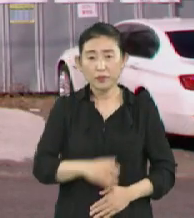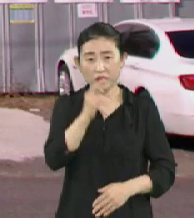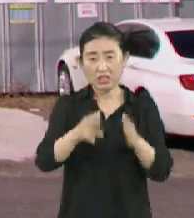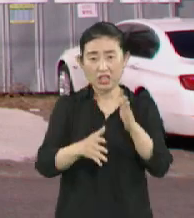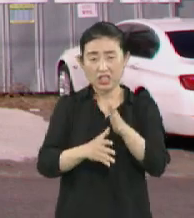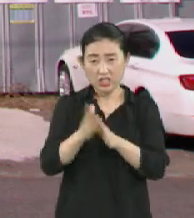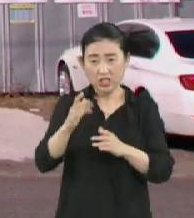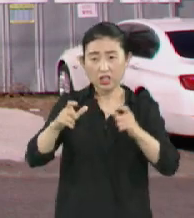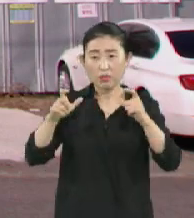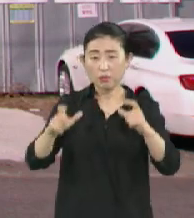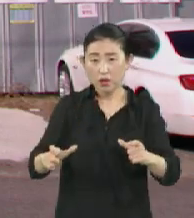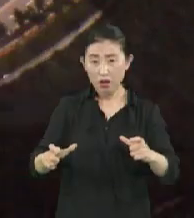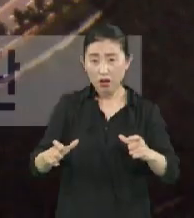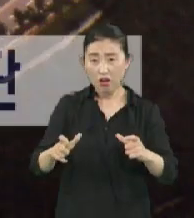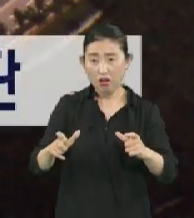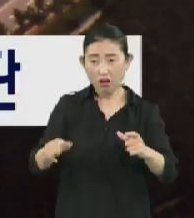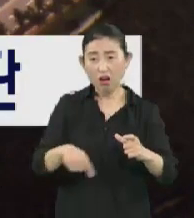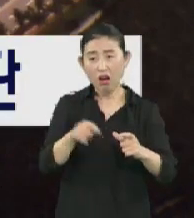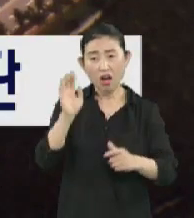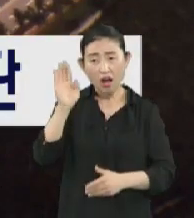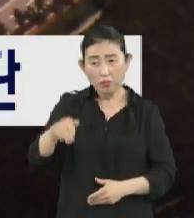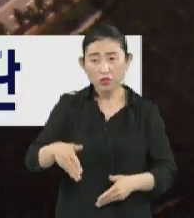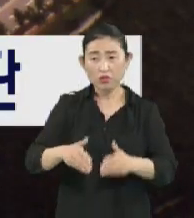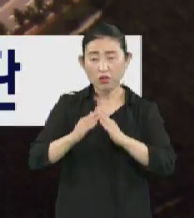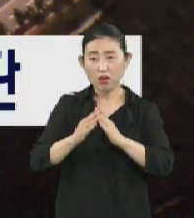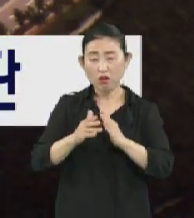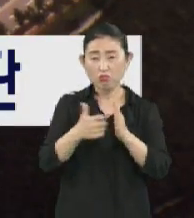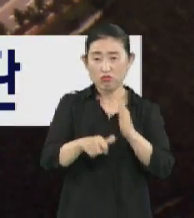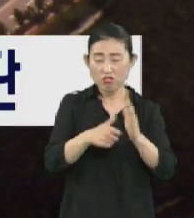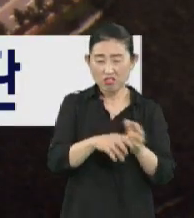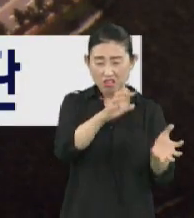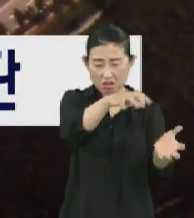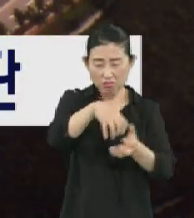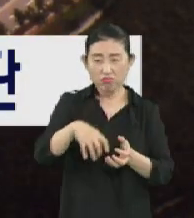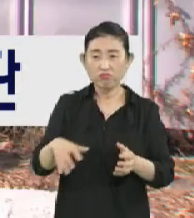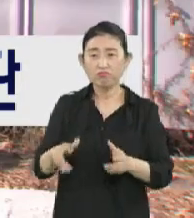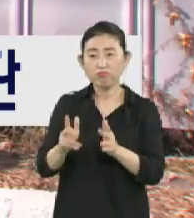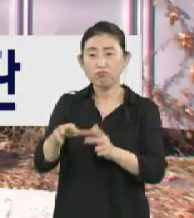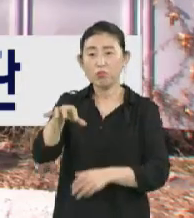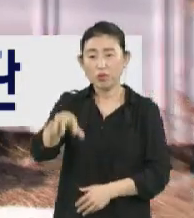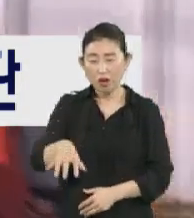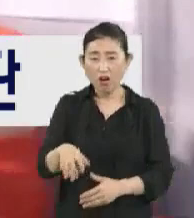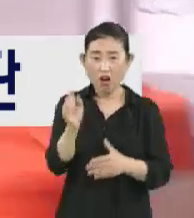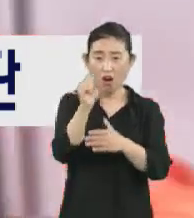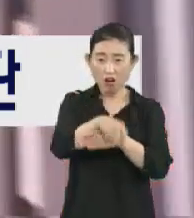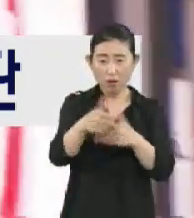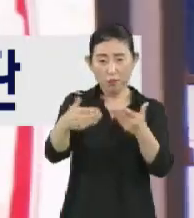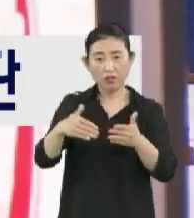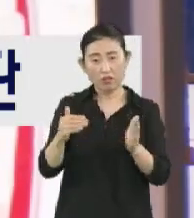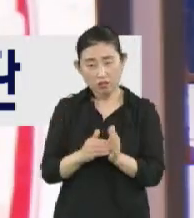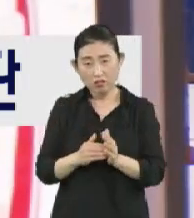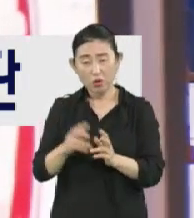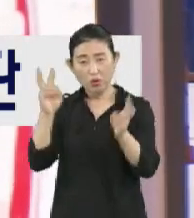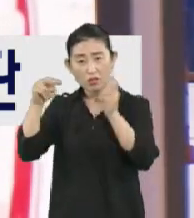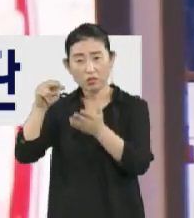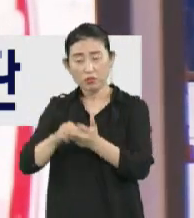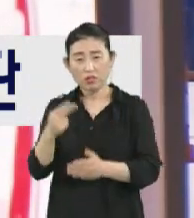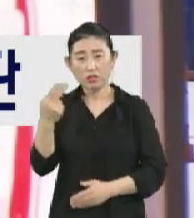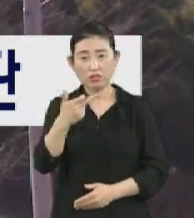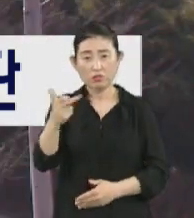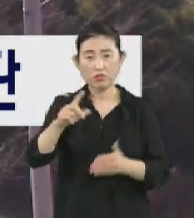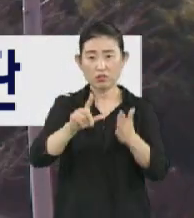서산시 지곡면 오토밸리 산업단지에 조성 중인 산업폐기물 처리장입니다. 사업 승인을 받은 뒤 시행업체는